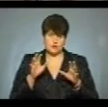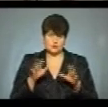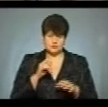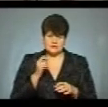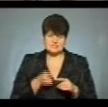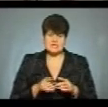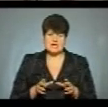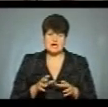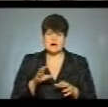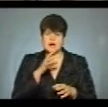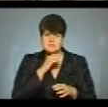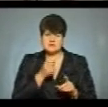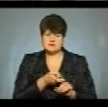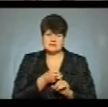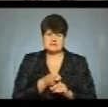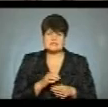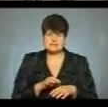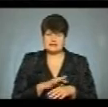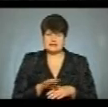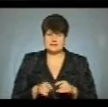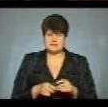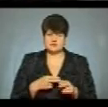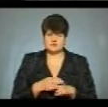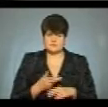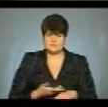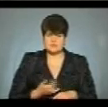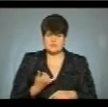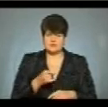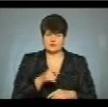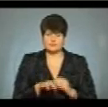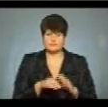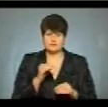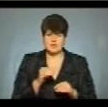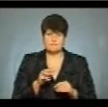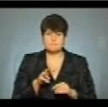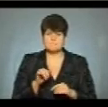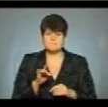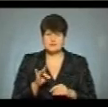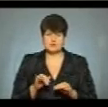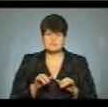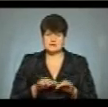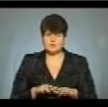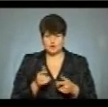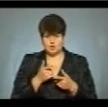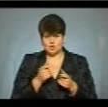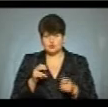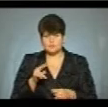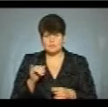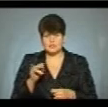грабіж, поєднаний з насильством, яке не загрожує життю. Зараз затриманому обирають міру запобіжного заходу та оголошують